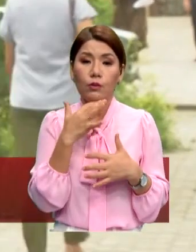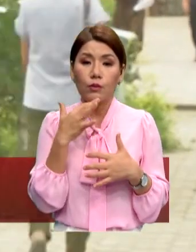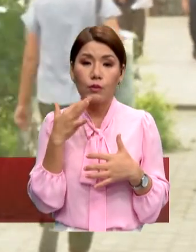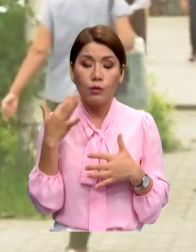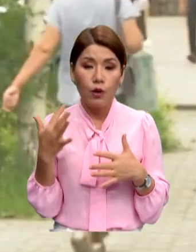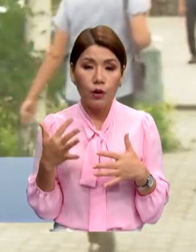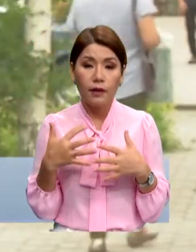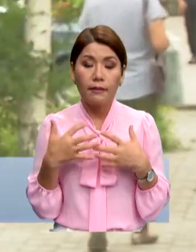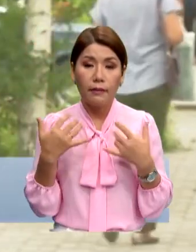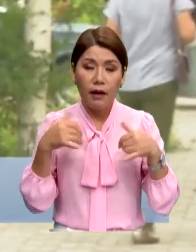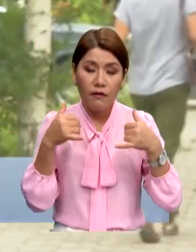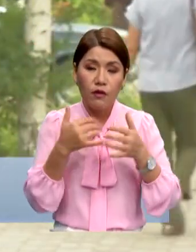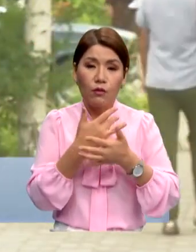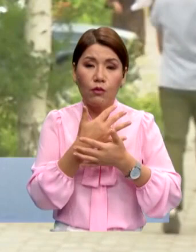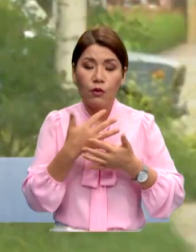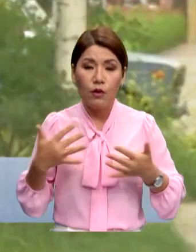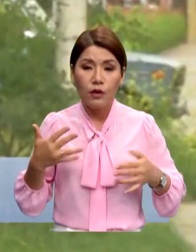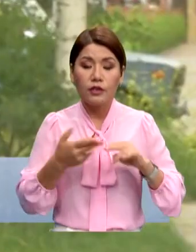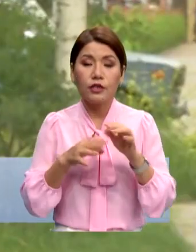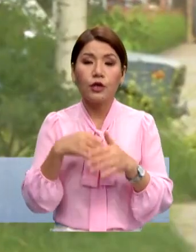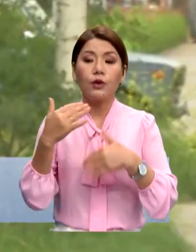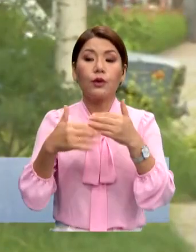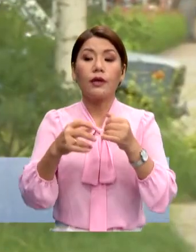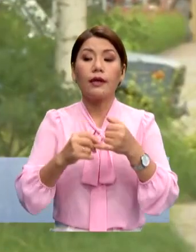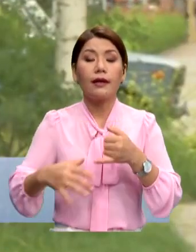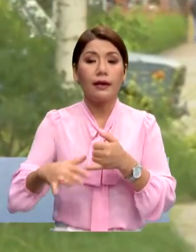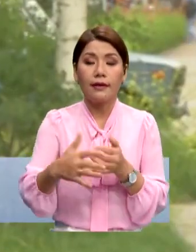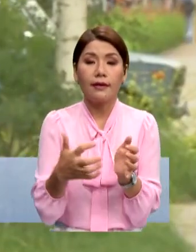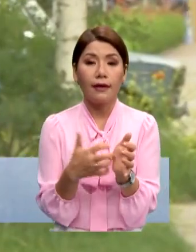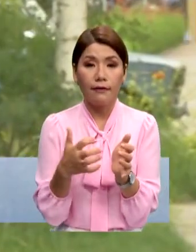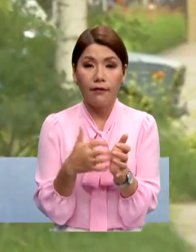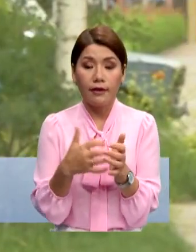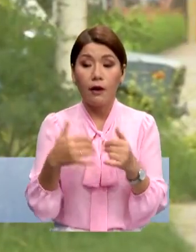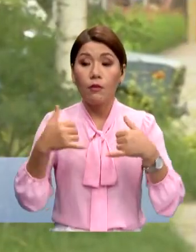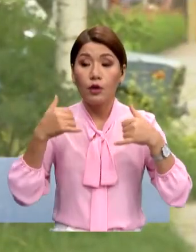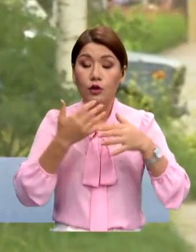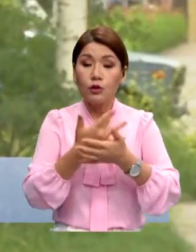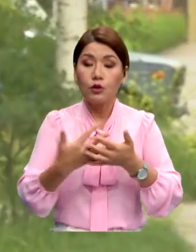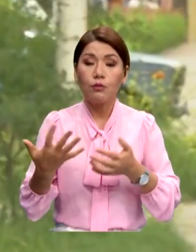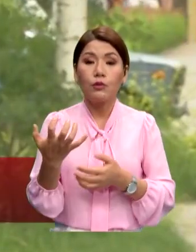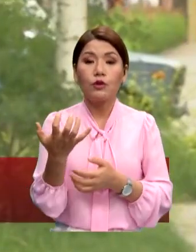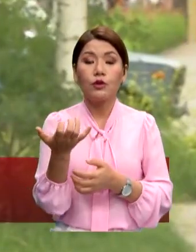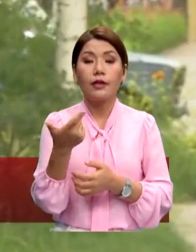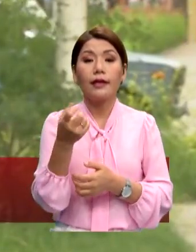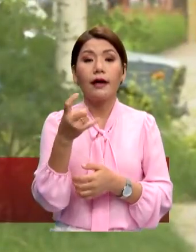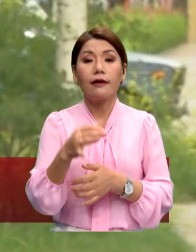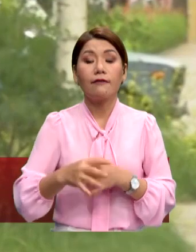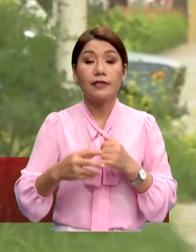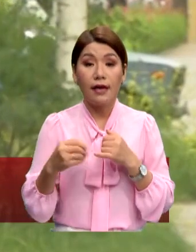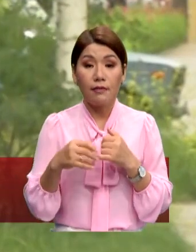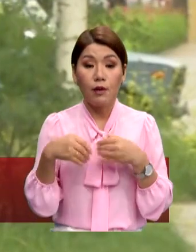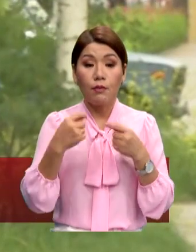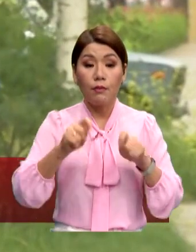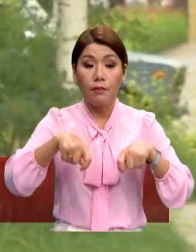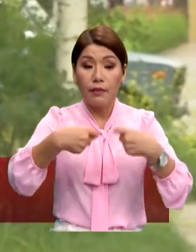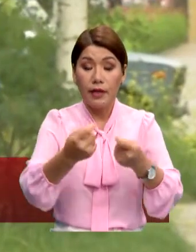Сейчас увеличивается поголовье скота, по мере роста земли не хватает. Под пастбищем у нас уже 500 гектаров земли, сейчас передадим